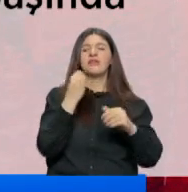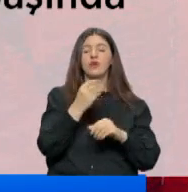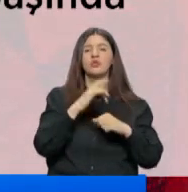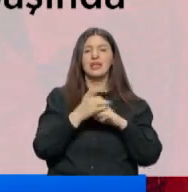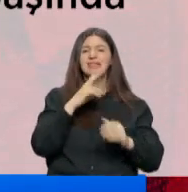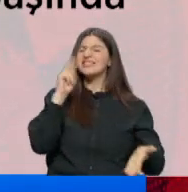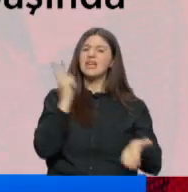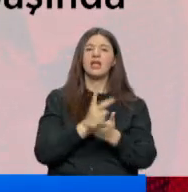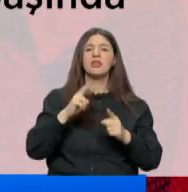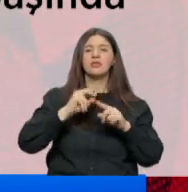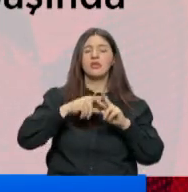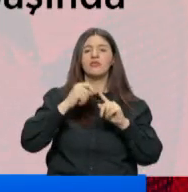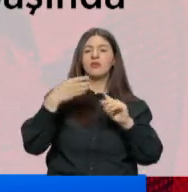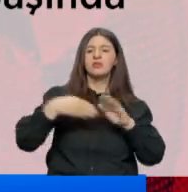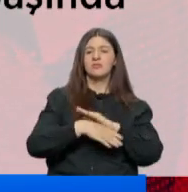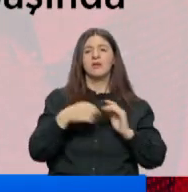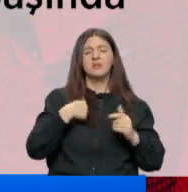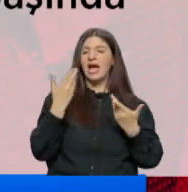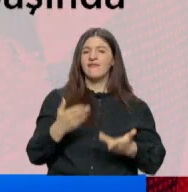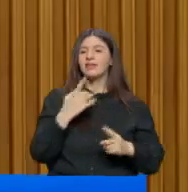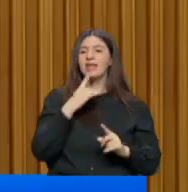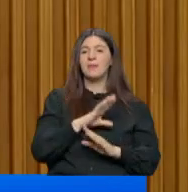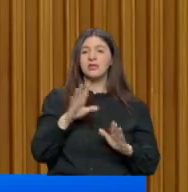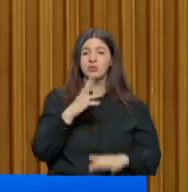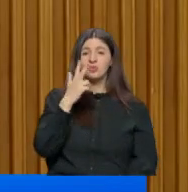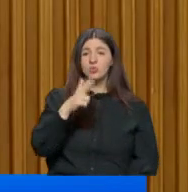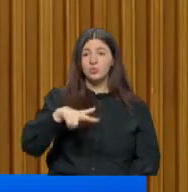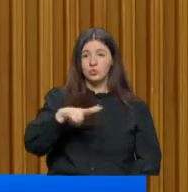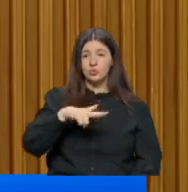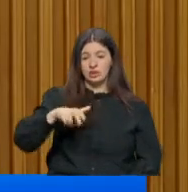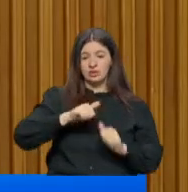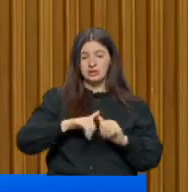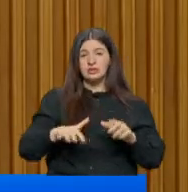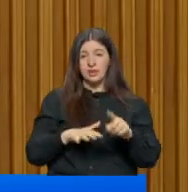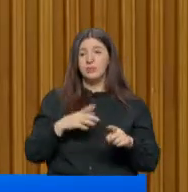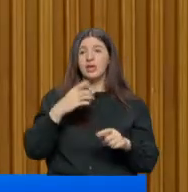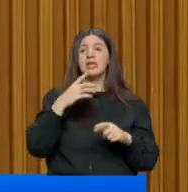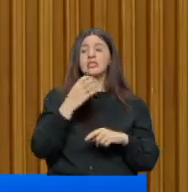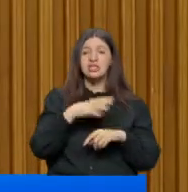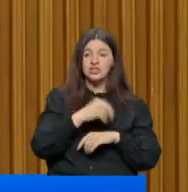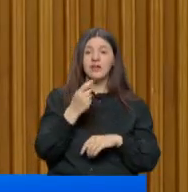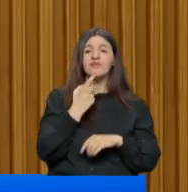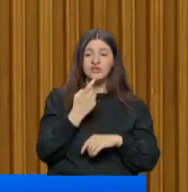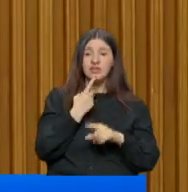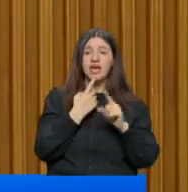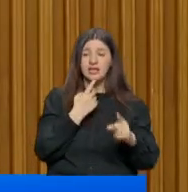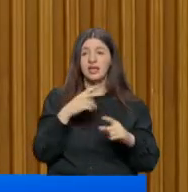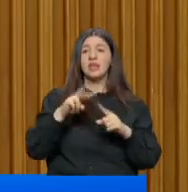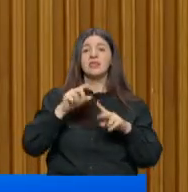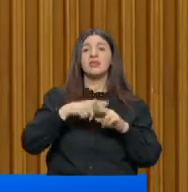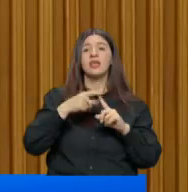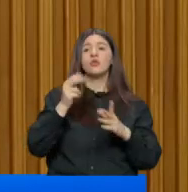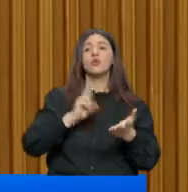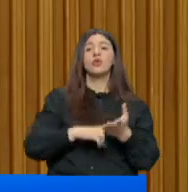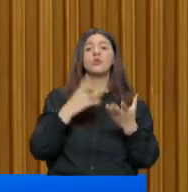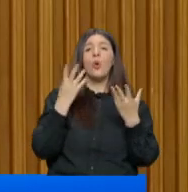ülkelerin kesinlikle NATO'ya girmesine biz evet diyemeyiz. Üçlü mekanizma İsveç ve Finlandiya NATO